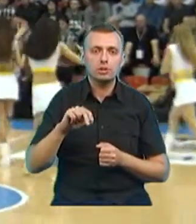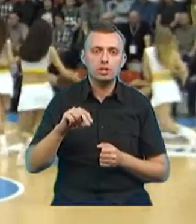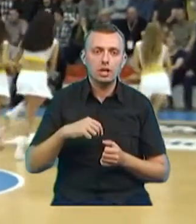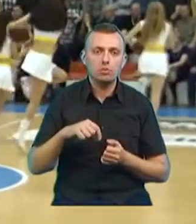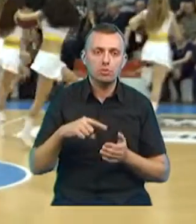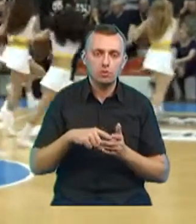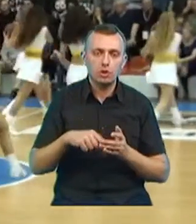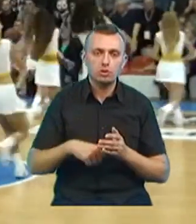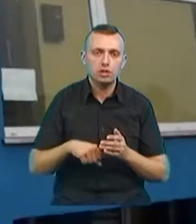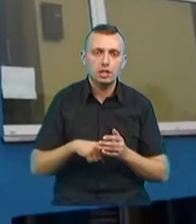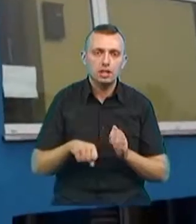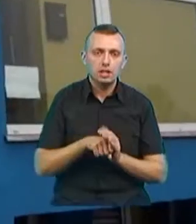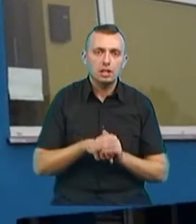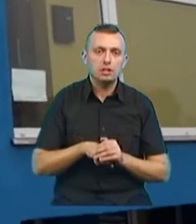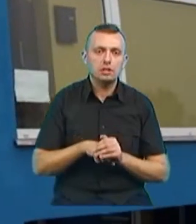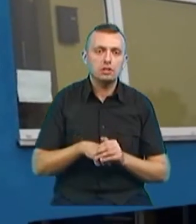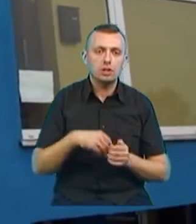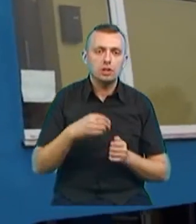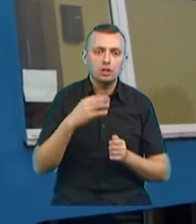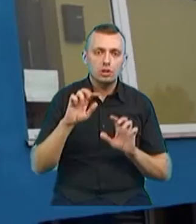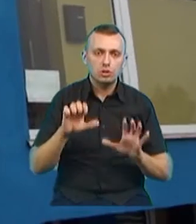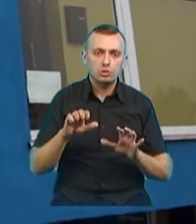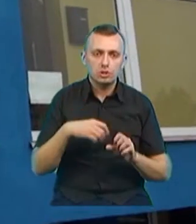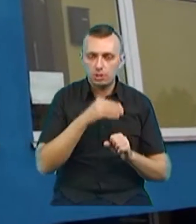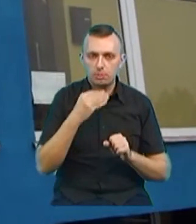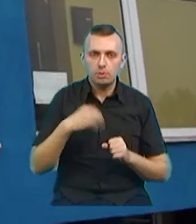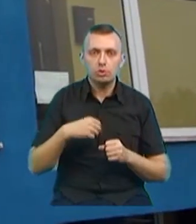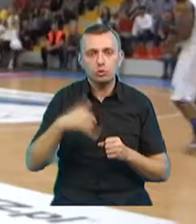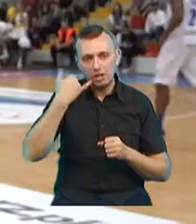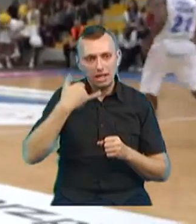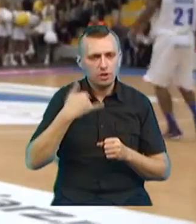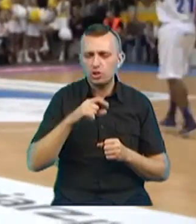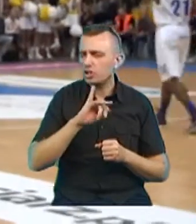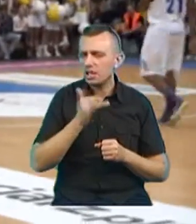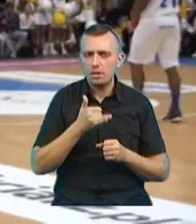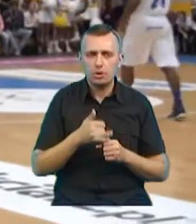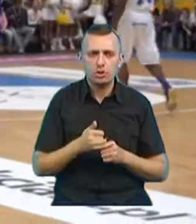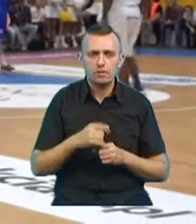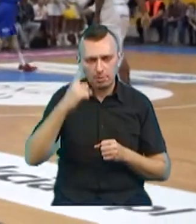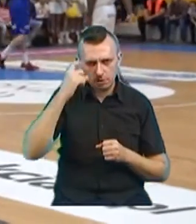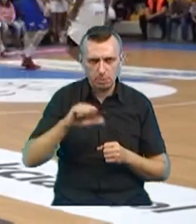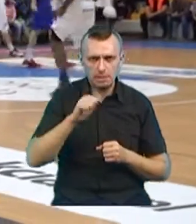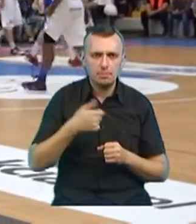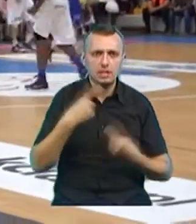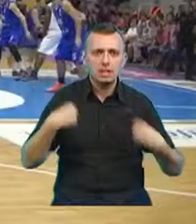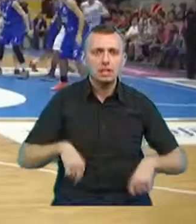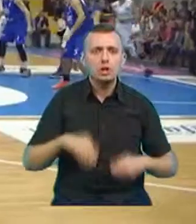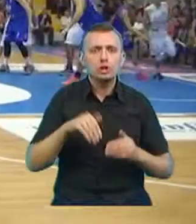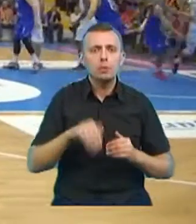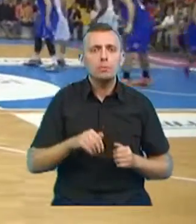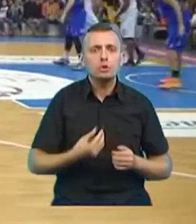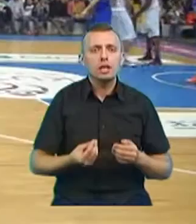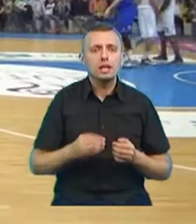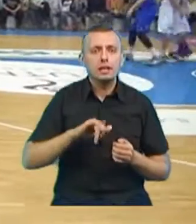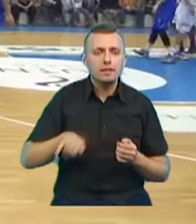zł kosztuje bilet normalny. Sprzedaż biletów trwa od środy do przyszłego poniedziałku włącznie w godzinach od 9 do 17.